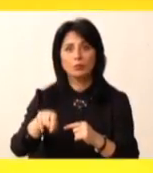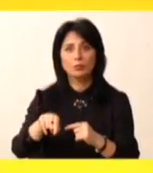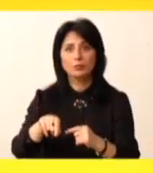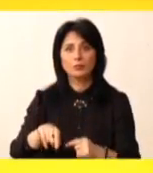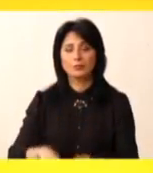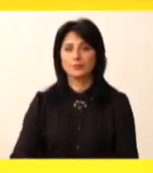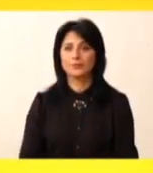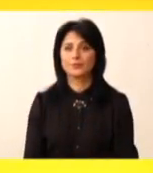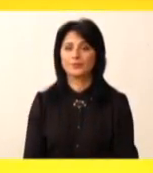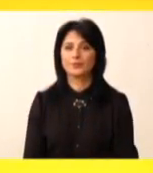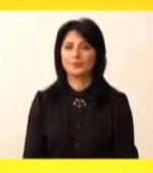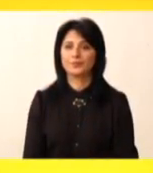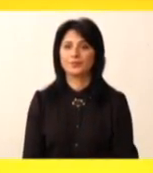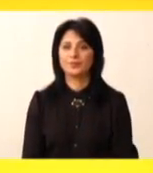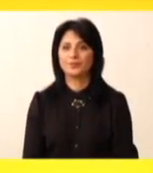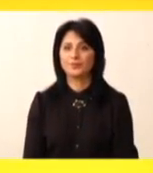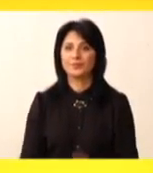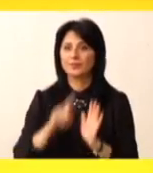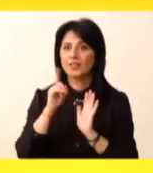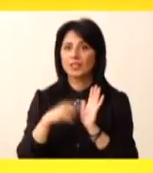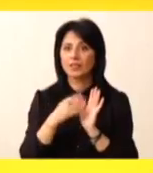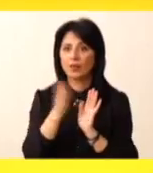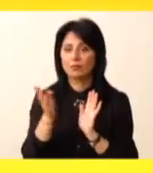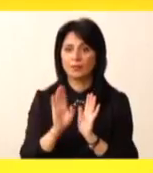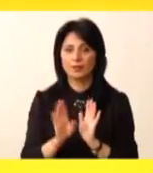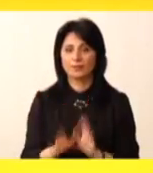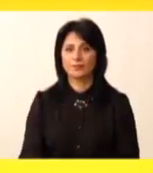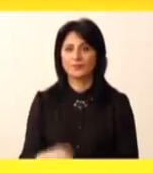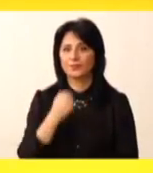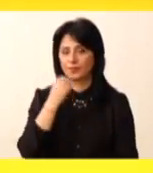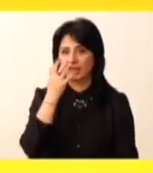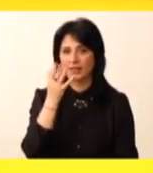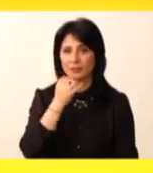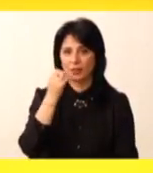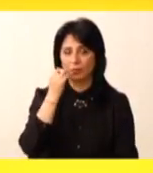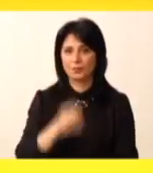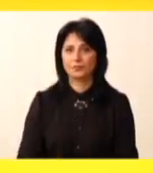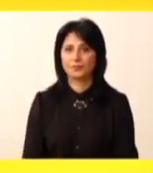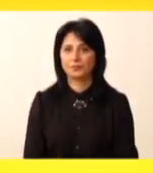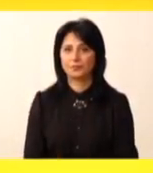ქონეთ. კი ბატონო, კითხვა ხომ არ გაქვთ რამე, მაია? არა, კითხვა არა. მადლობთ, დიდი მადლობა.